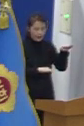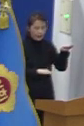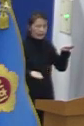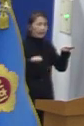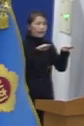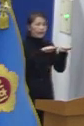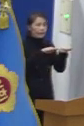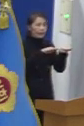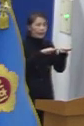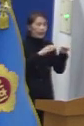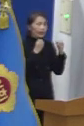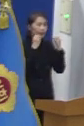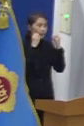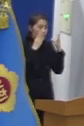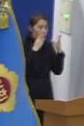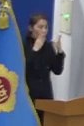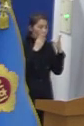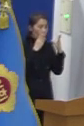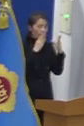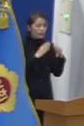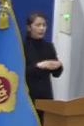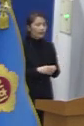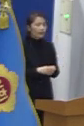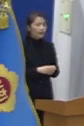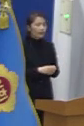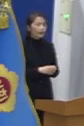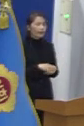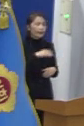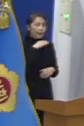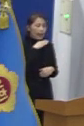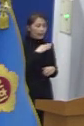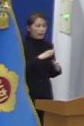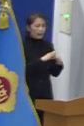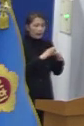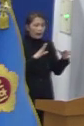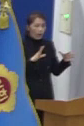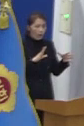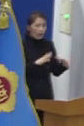세대에 새로운 기회의 사다리를 놓겠습니다.